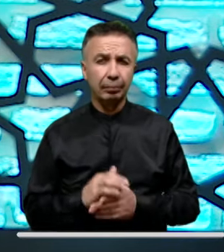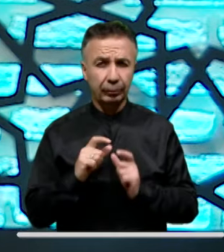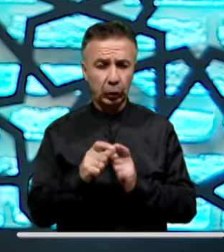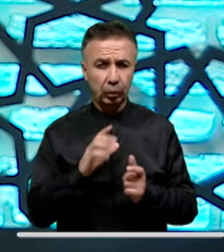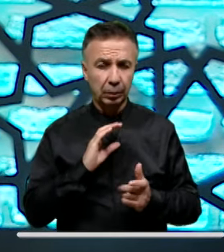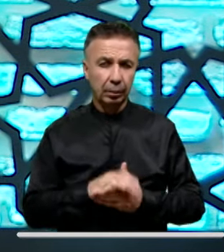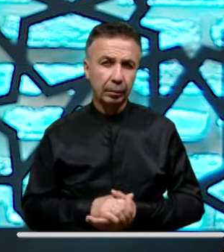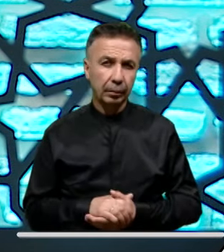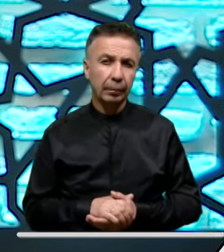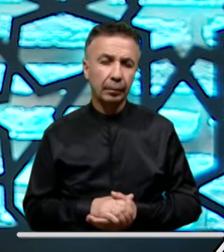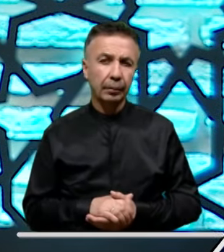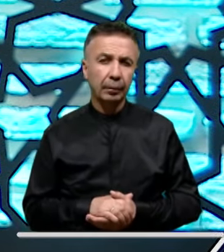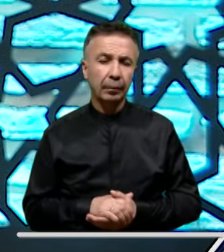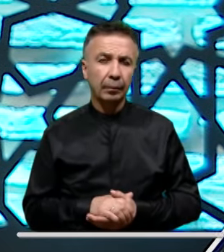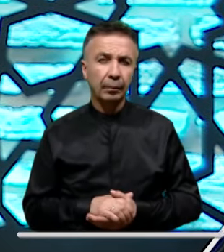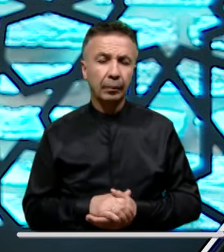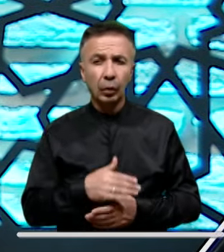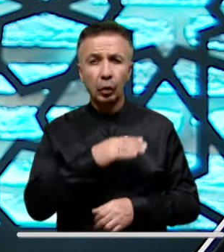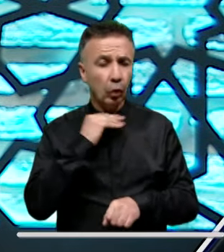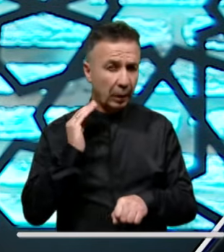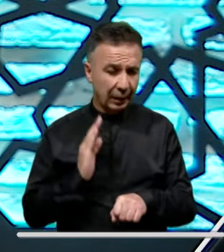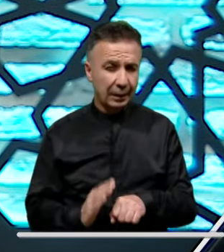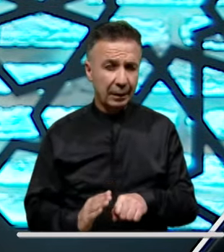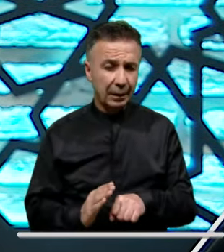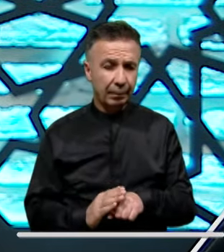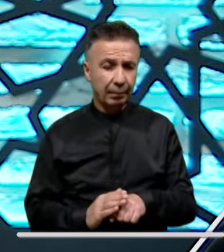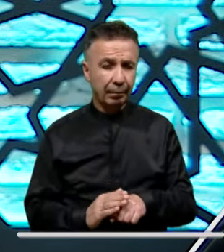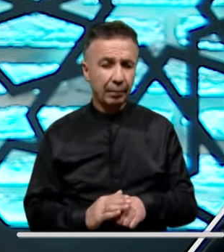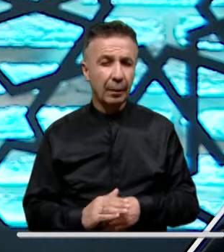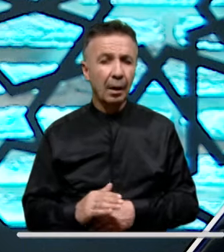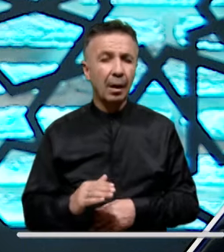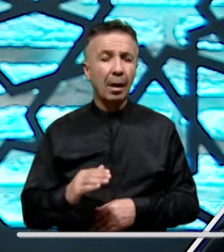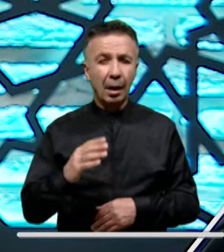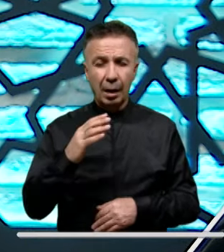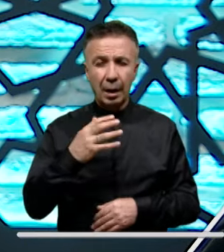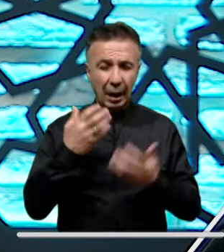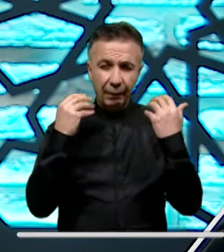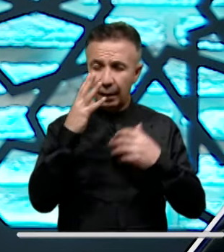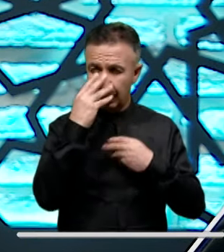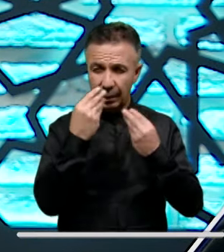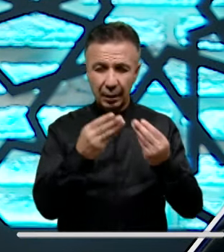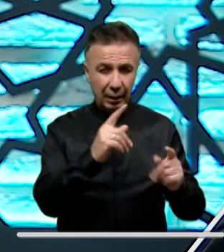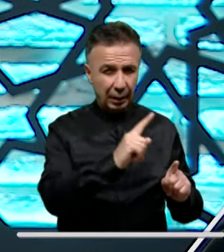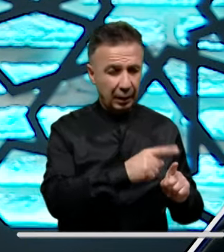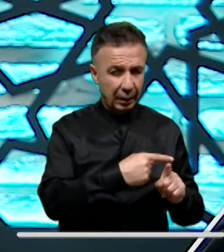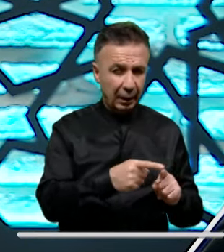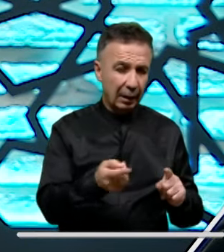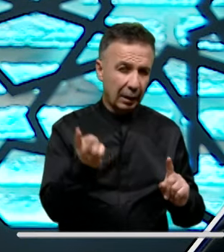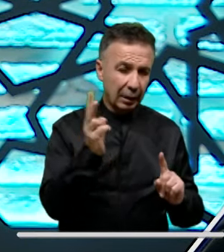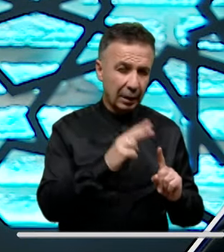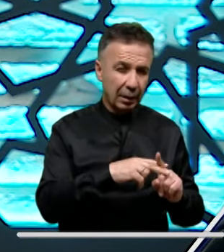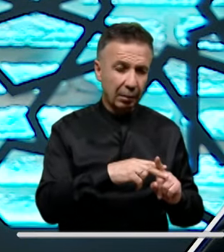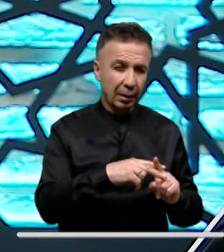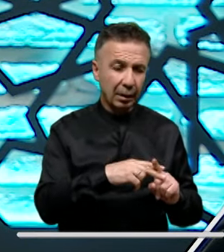sorum şu. Buyurun. Kurban keseceğim. Yani evet. Bağış, yani kurban keseceğim. Hisseye gireceğim. Ama oldu da